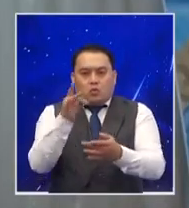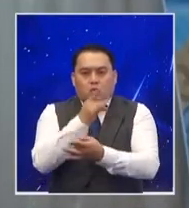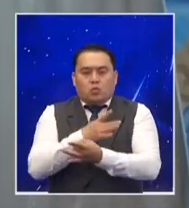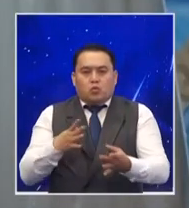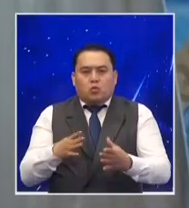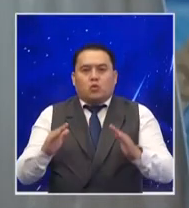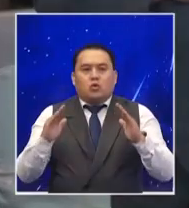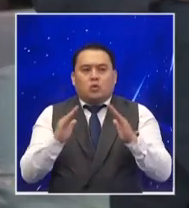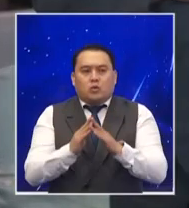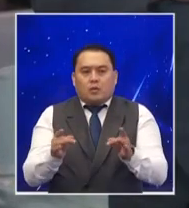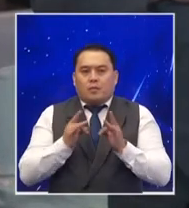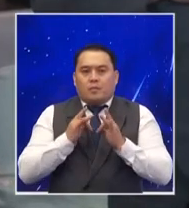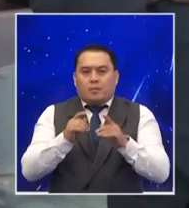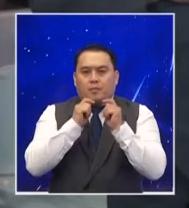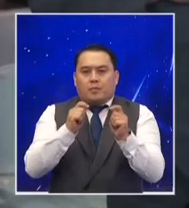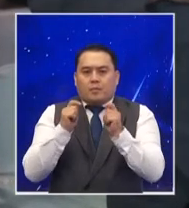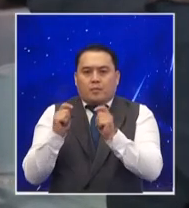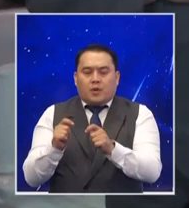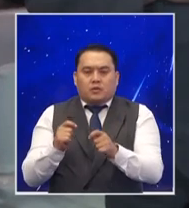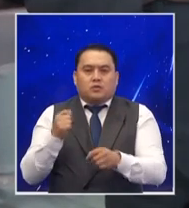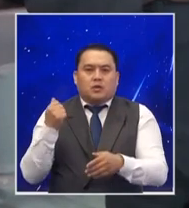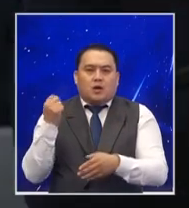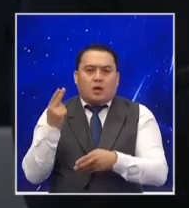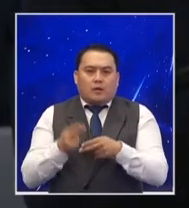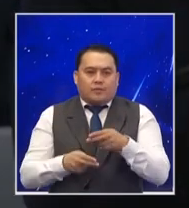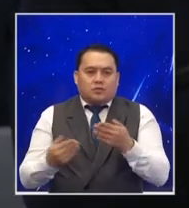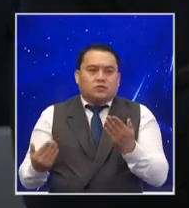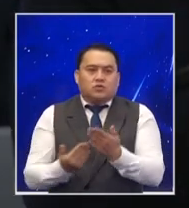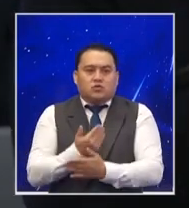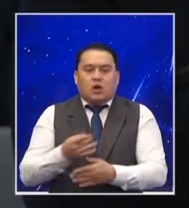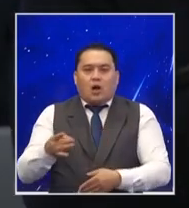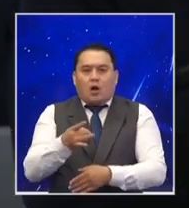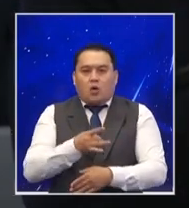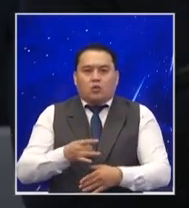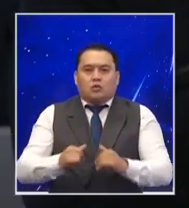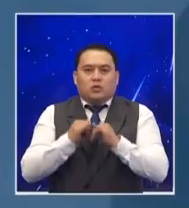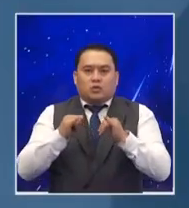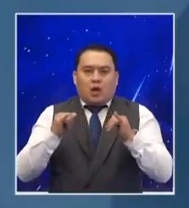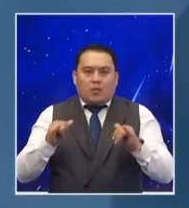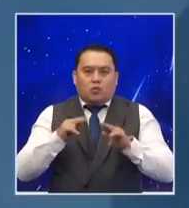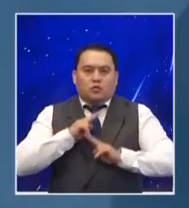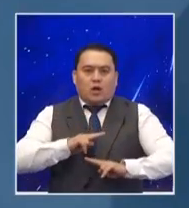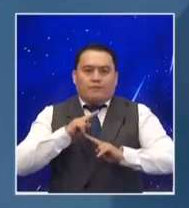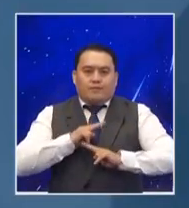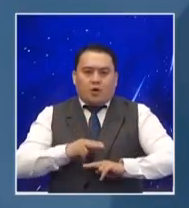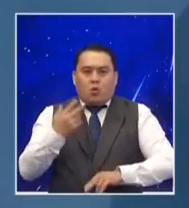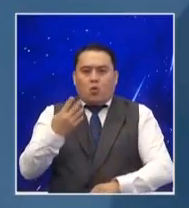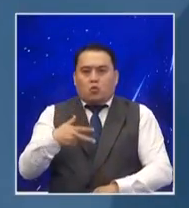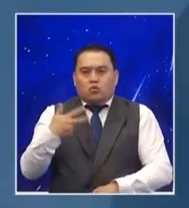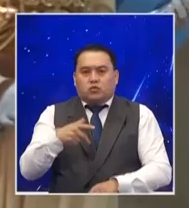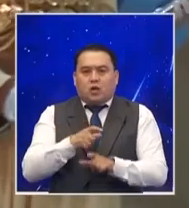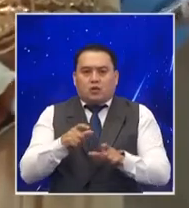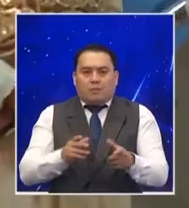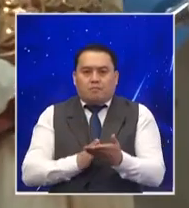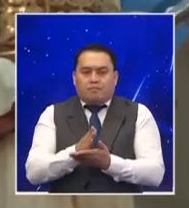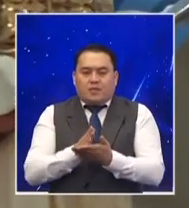үйіндегі салтанатты марапаттау рәсімімен түйінделді. Мұнда қайта түлеген жас ауданның өркендеу жолында аянбай тер төккен 30-ға жуық сала